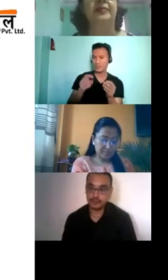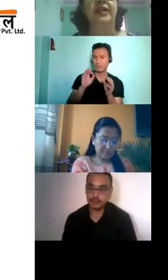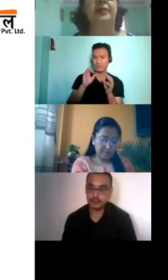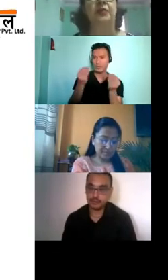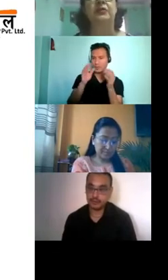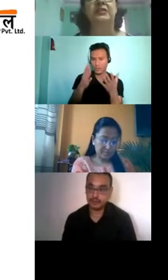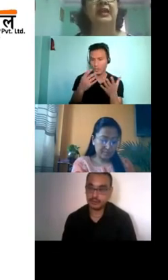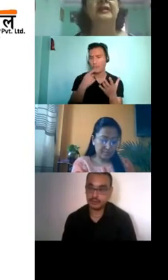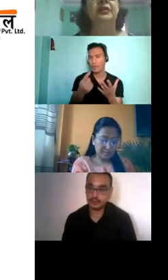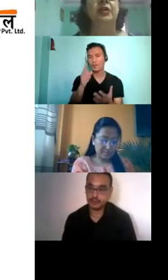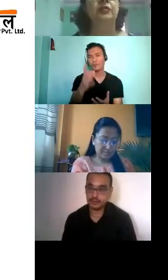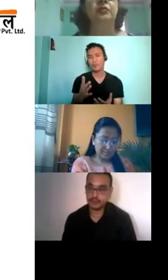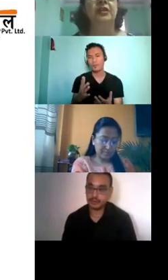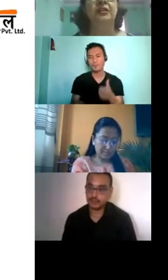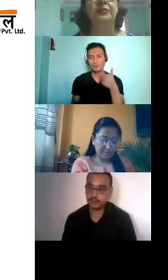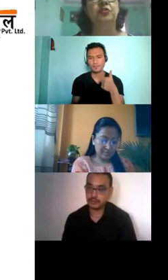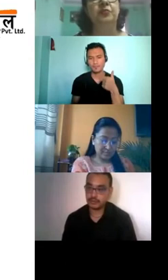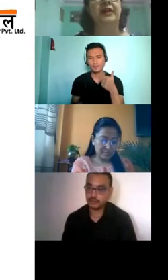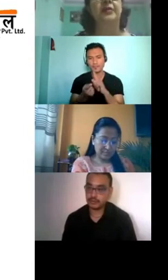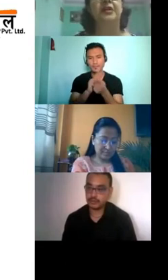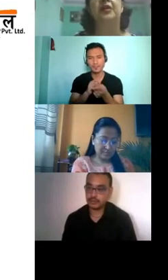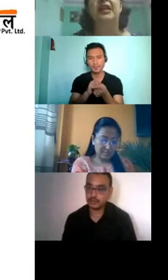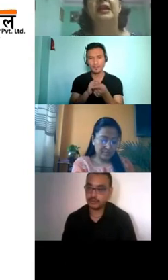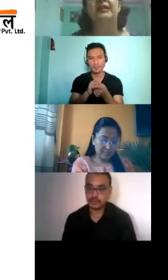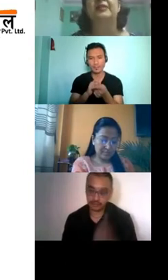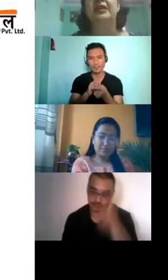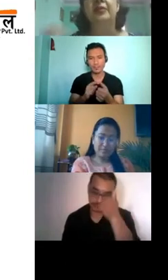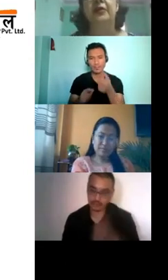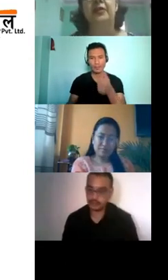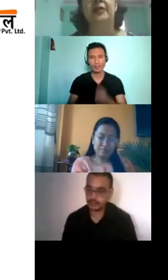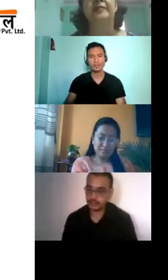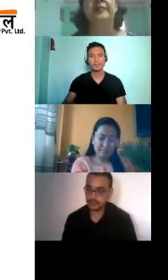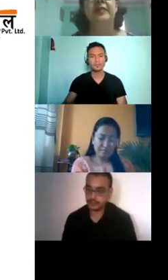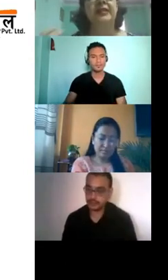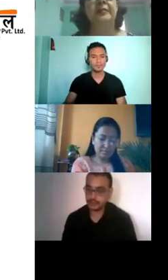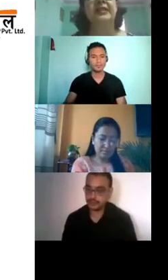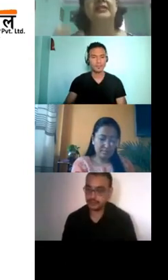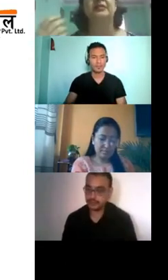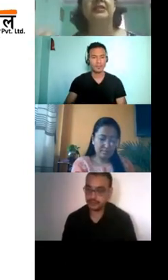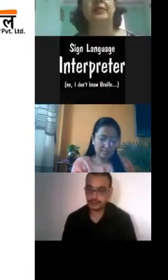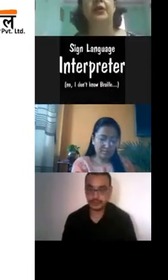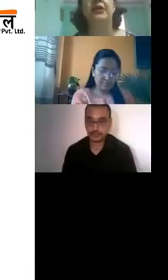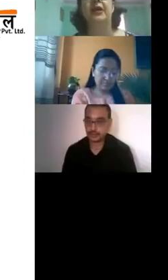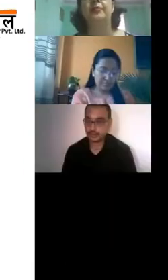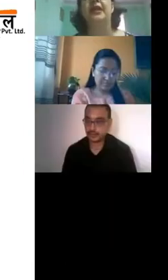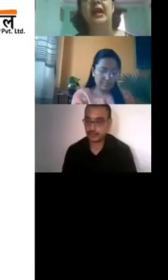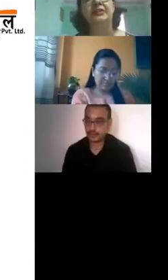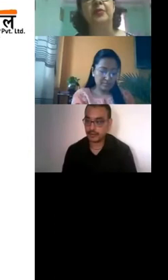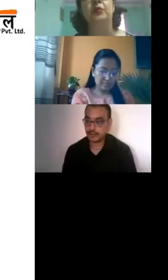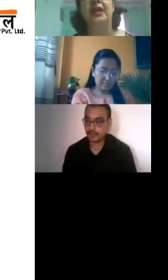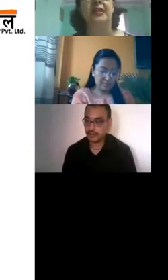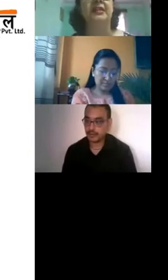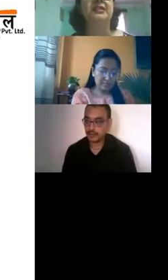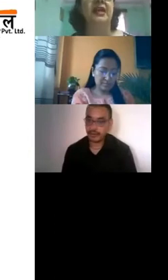छैन भनेर भन्नुको सट्टा डराउनु हुँदैन तिमी चुप लाग भनेर भन्दाखेरि तिमी के भयो तिमी तिमीलाई त मानसिक समस्या भयो क्या हो भनेर